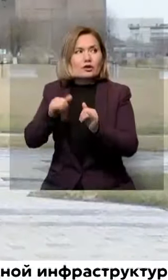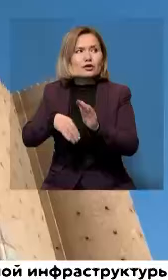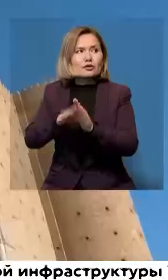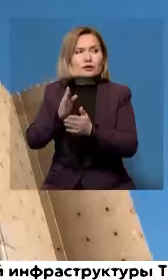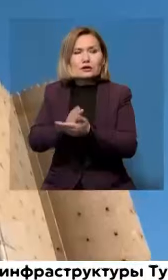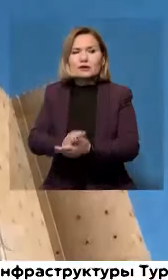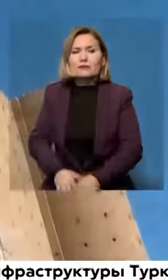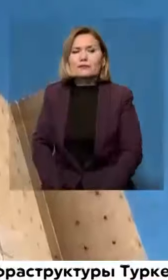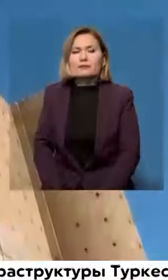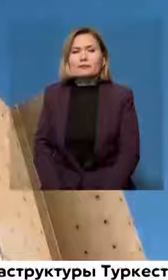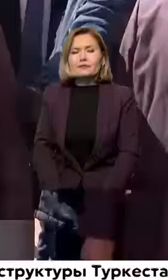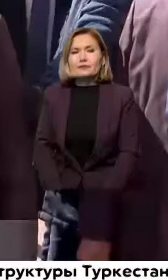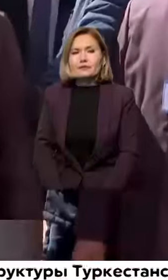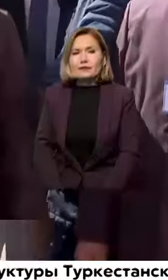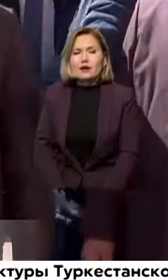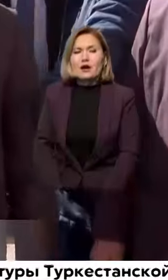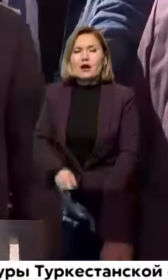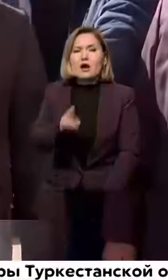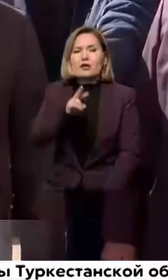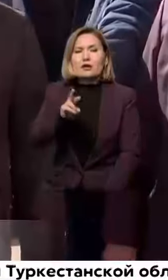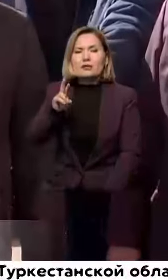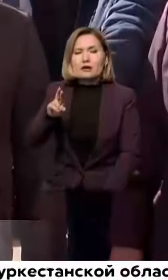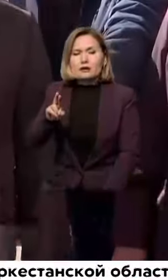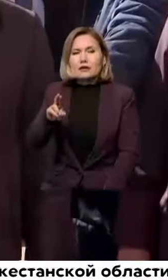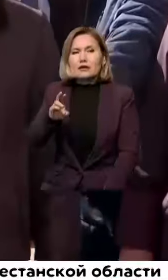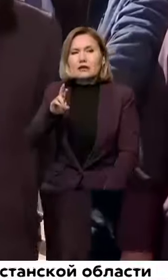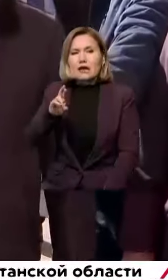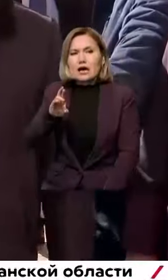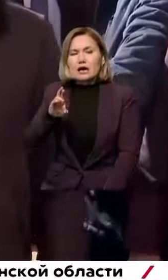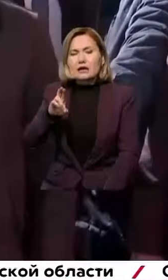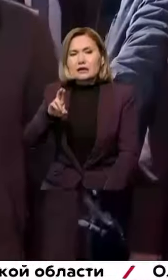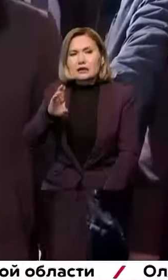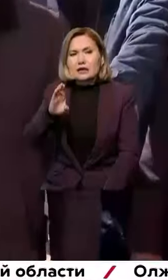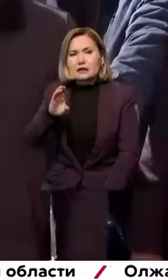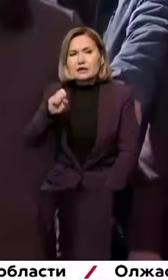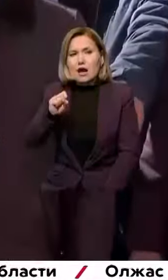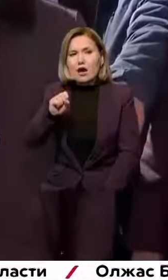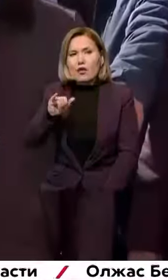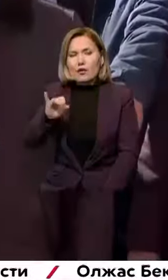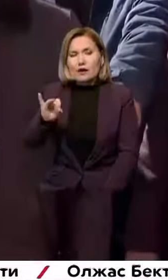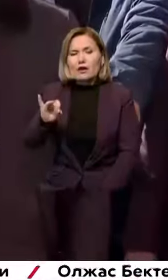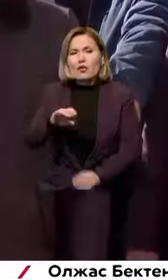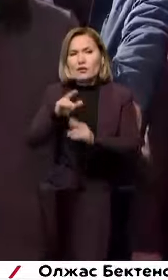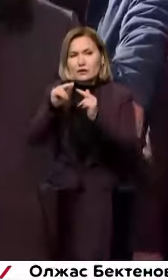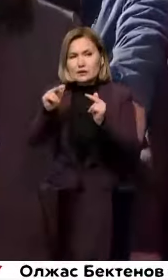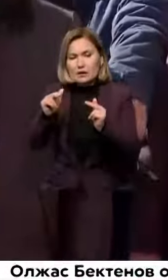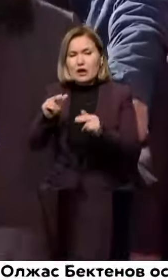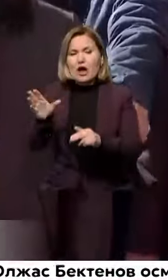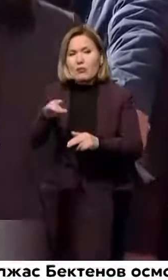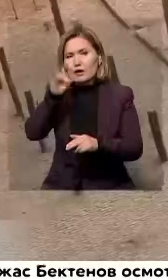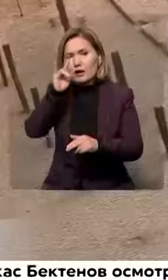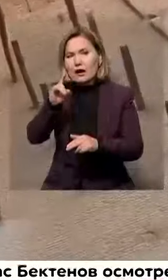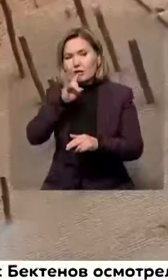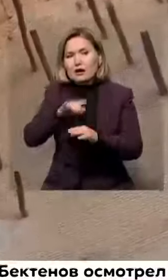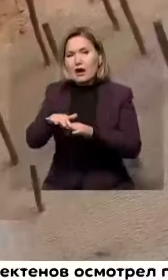жетті. Қожа Ахмет Ясауи кесенесі ол тек қазақ халқымыздың емес, бүкіл адамзаттың